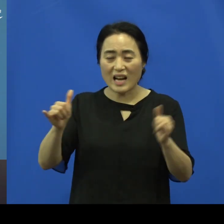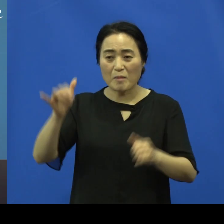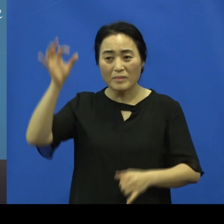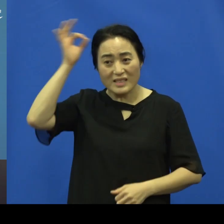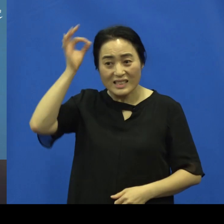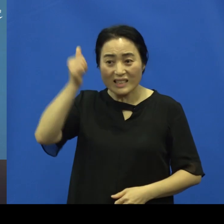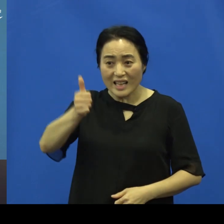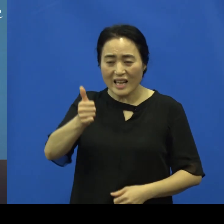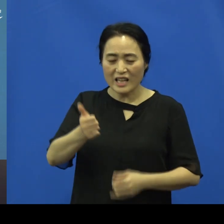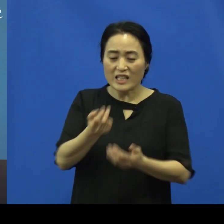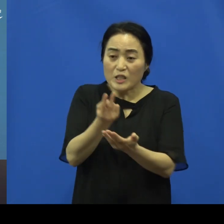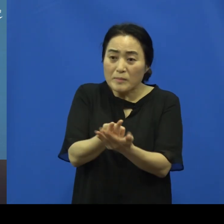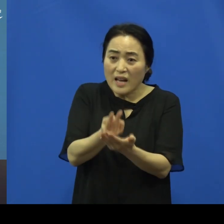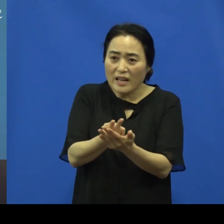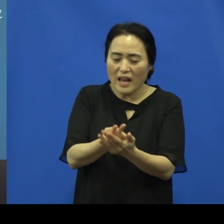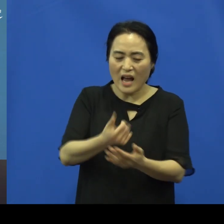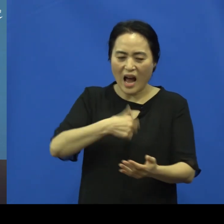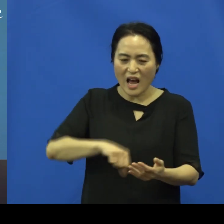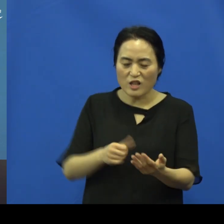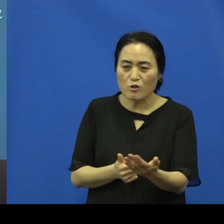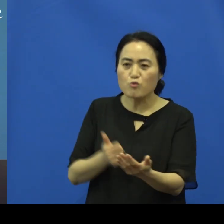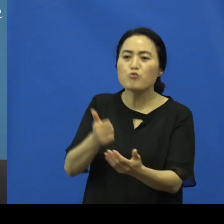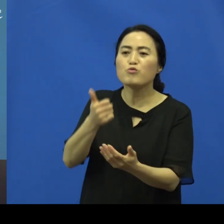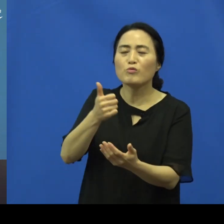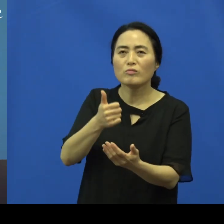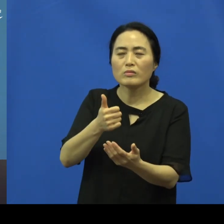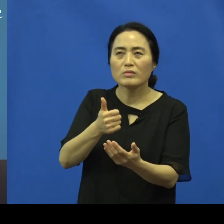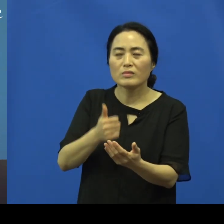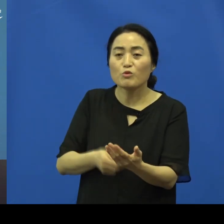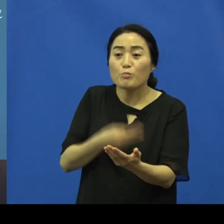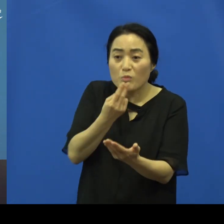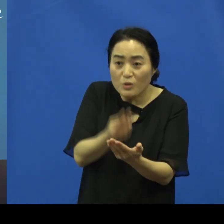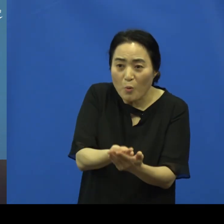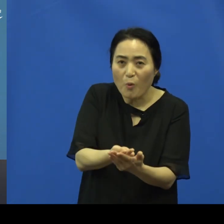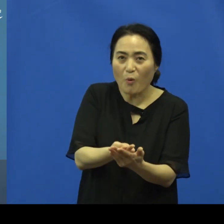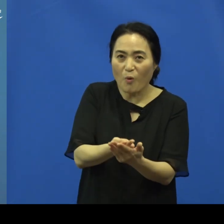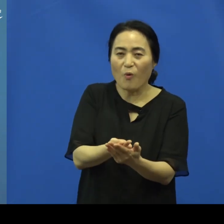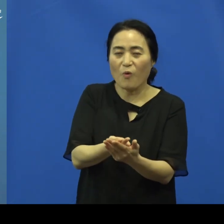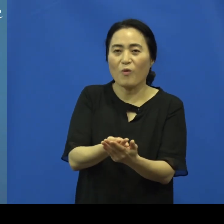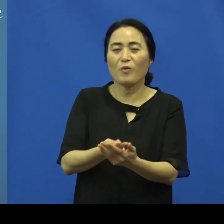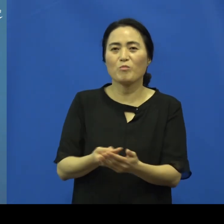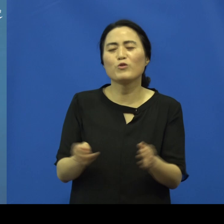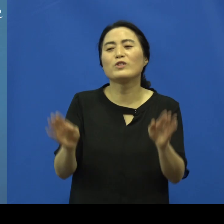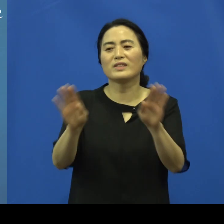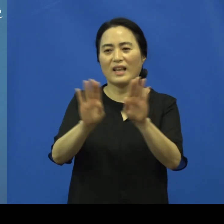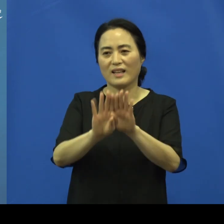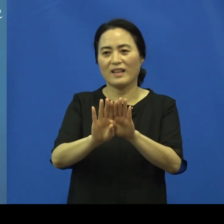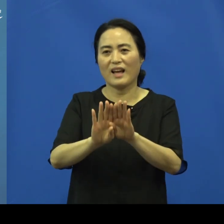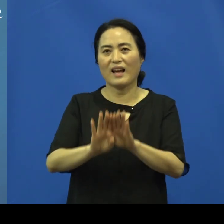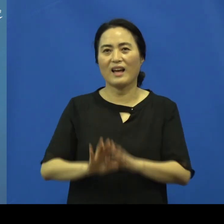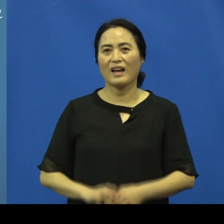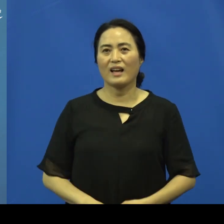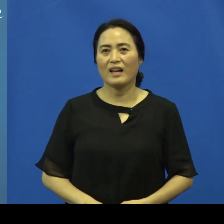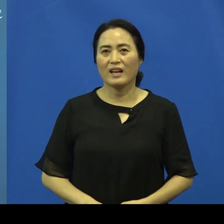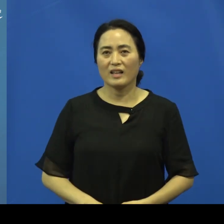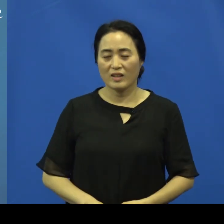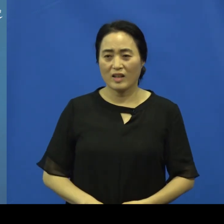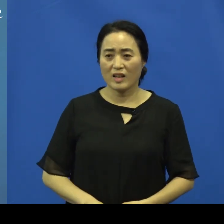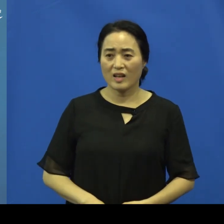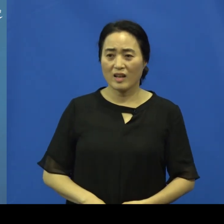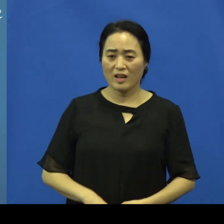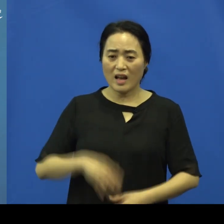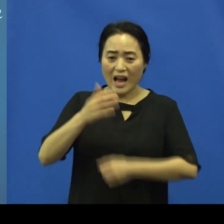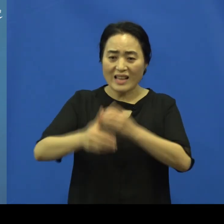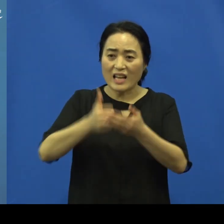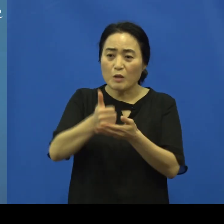이랬어요. 여기 하나님의 사람의 침상은 어떤 곳이냐면 자기 집에 선지자를 모셔두기